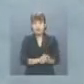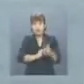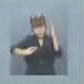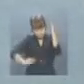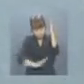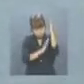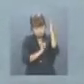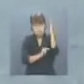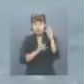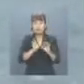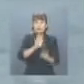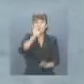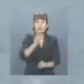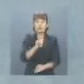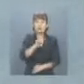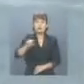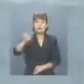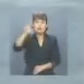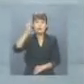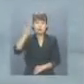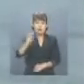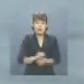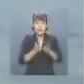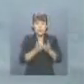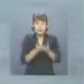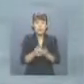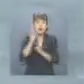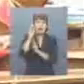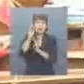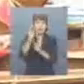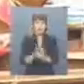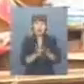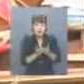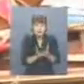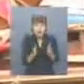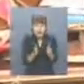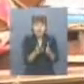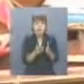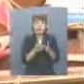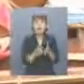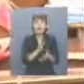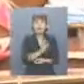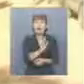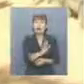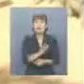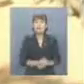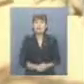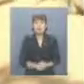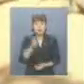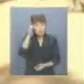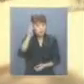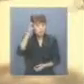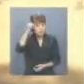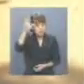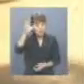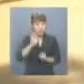สูง 2-3 เมตรขอให้ชาวเรือนั้นเพิ่มความระมัดระวังโดยเฉพาะเรือเล็กควรงดออกจากฝั่งในระยะ 2-3 วันนี้ค่ะสำหรับ